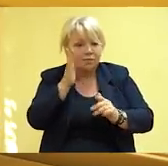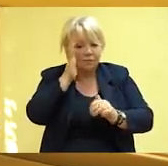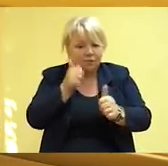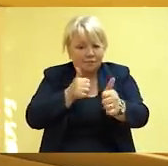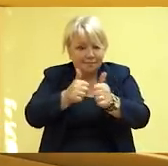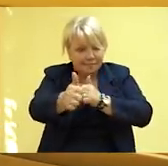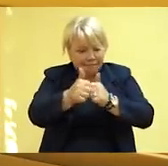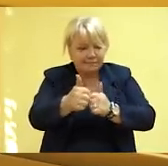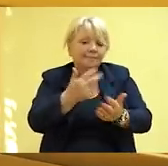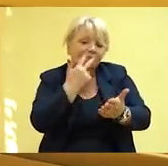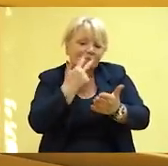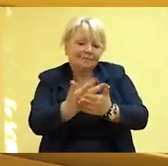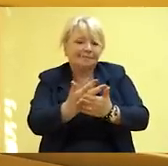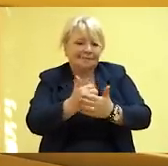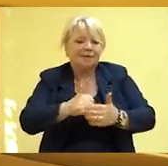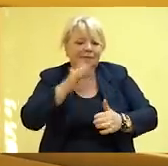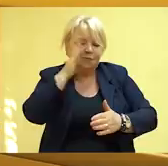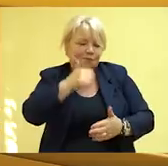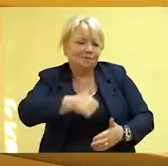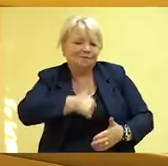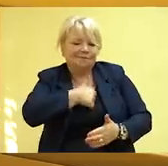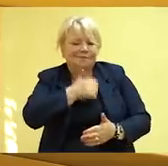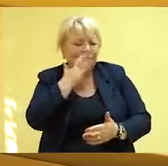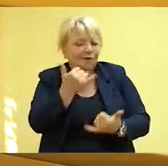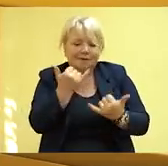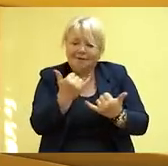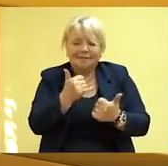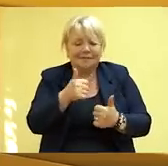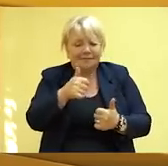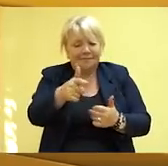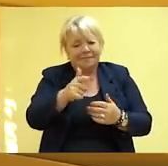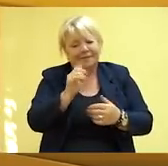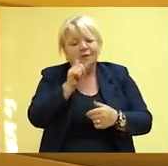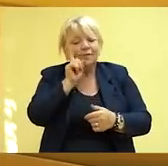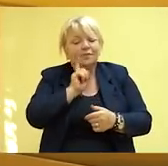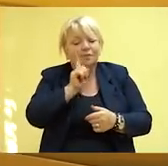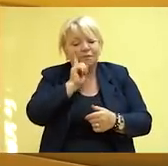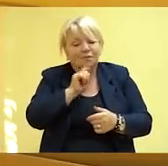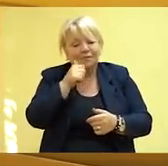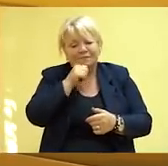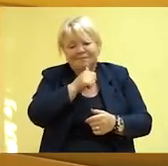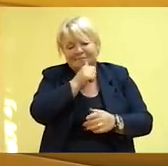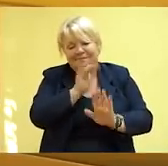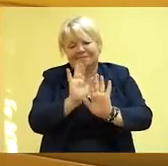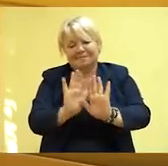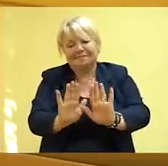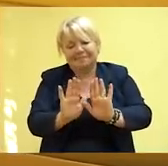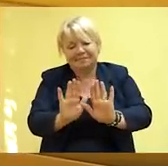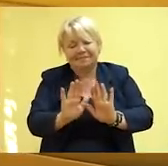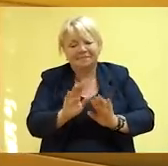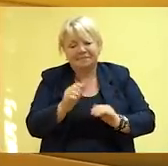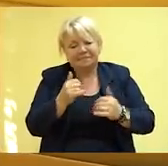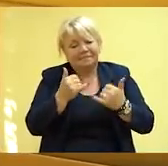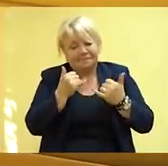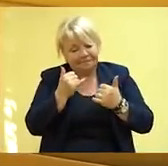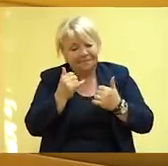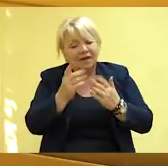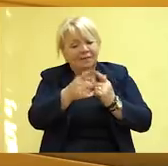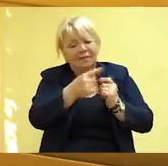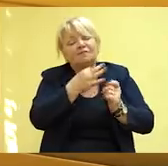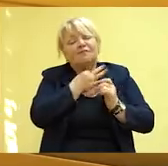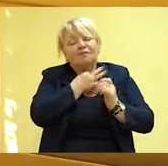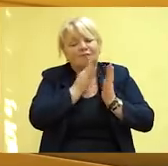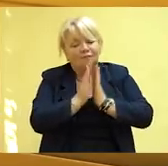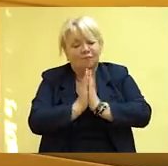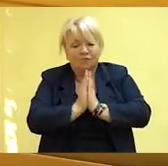იხილავთ დრაგზე ძალიან მალე, რაც ძალიან კარგია, აი მაშინ ნახავთ სტარტის დროს უბრალოდ გახურებას. როგორც ასეთი